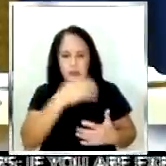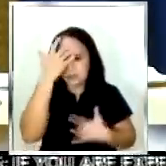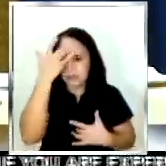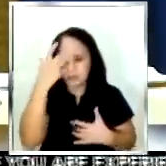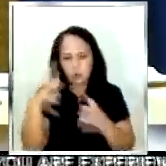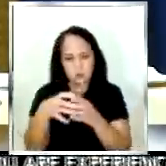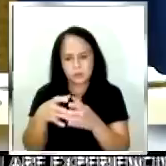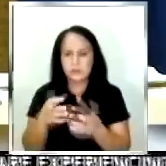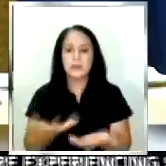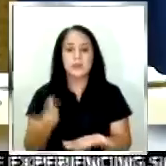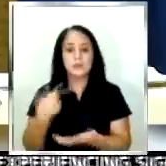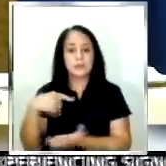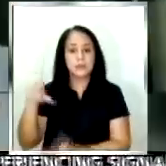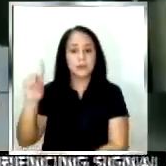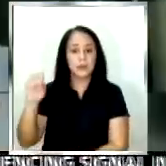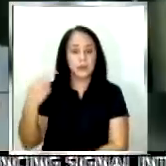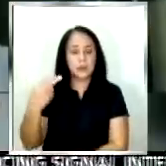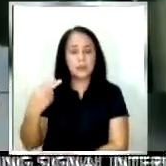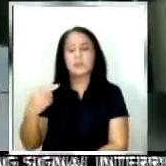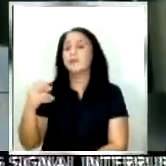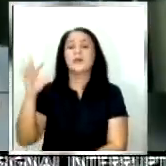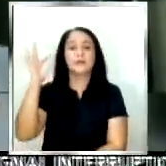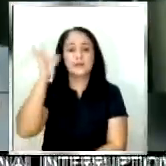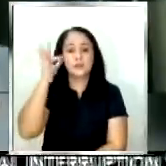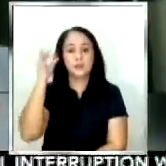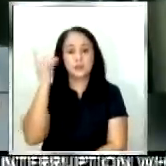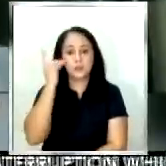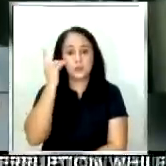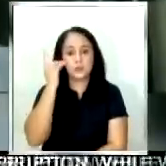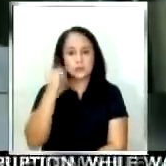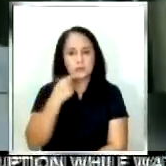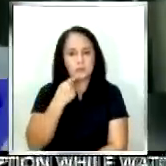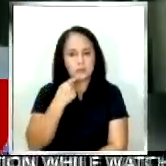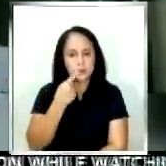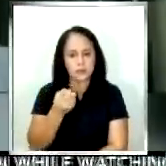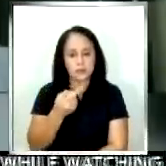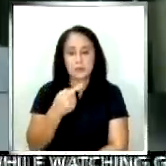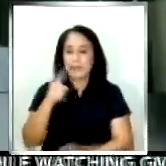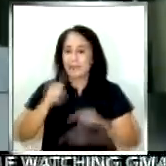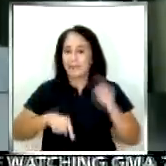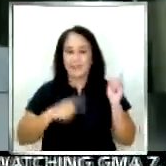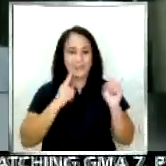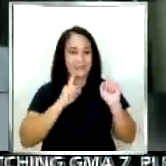Secretary Francisco Duque III. Hindi po ako makapagsalita ng